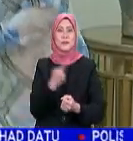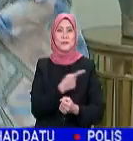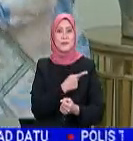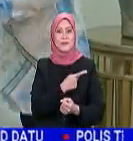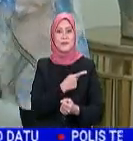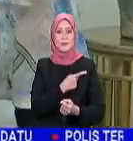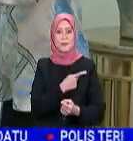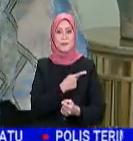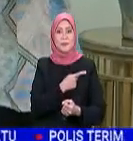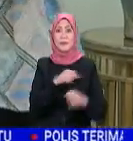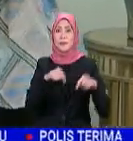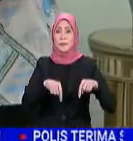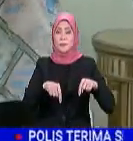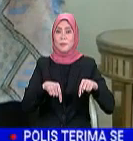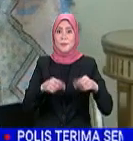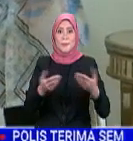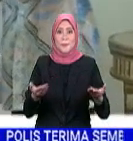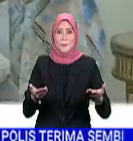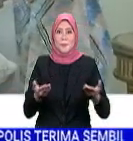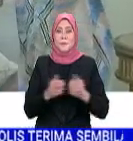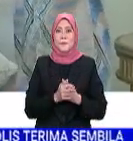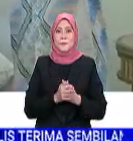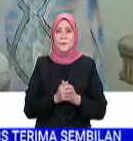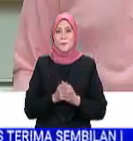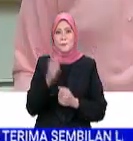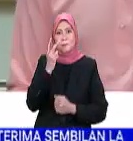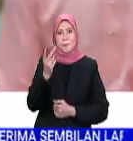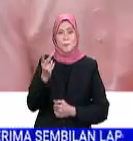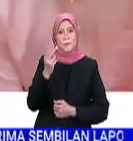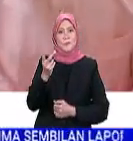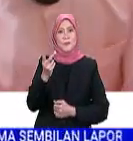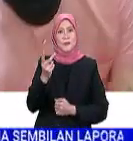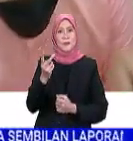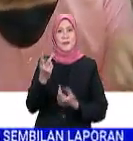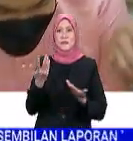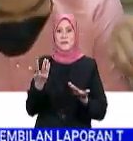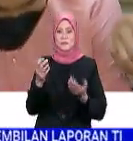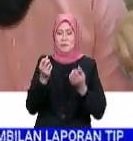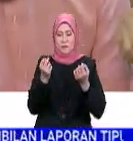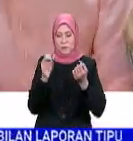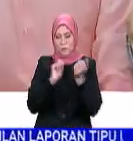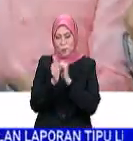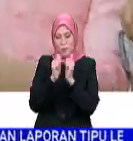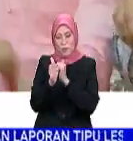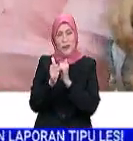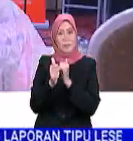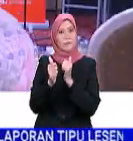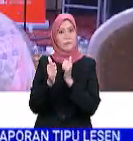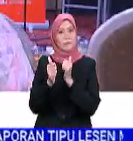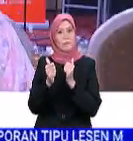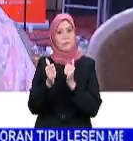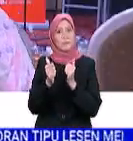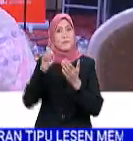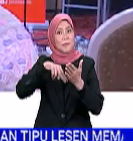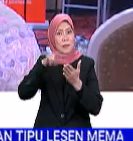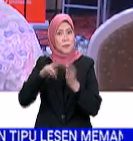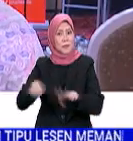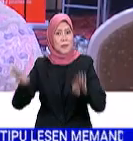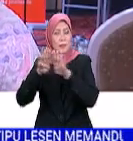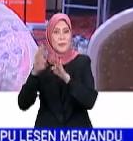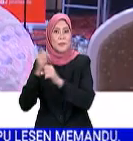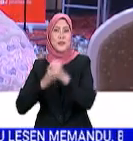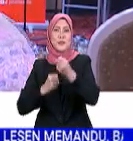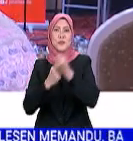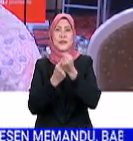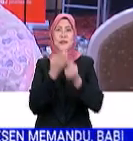sebab ini merupakan homebase satu mereka bahwa mereka nampak kau punya pasukan juga antara yang perlu jugalah untuk mendapat